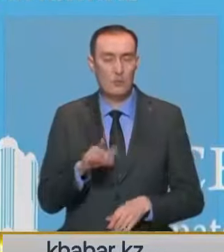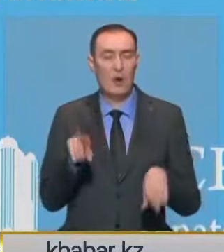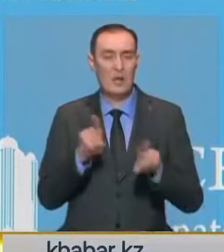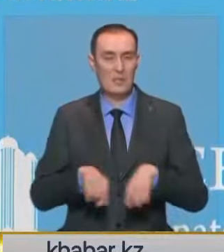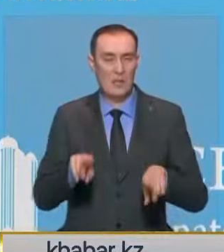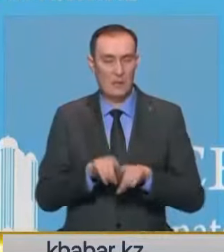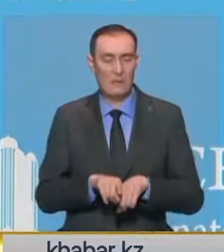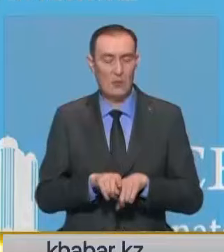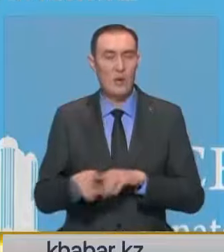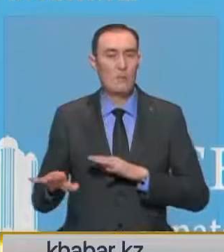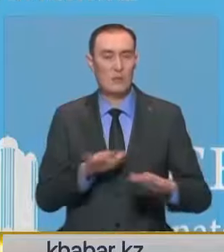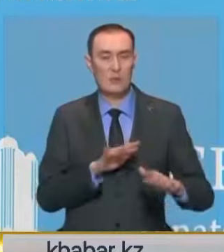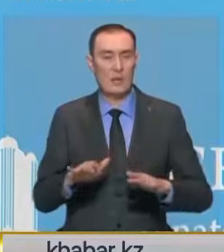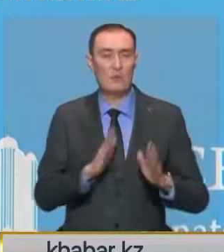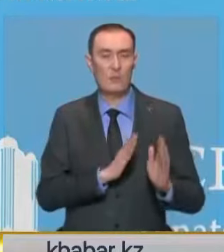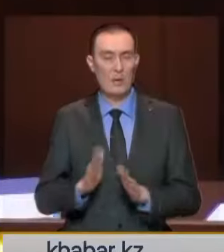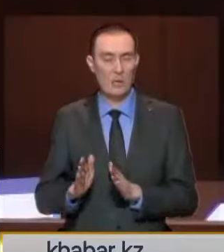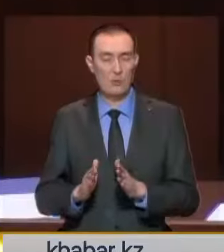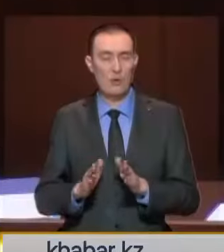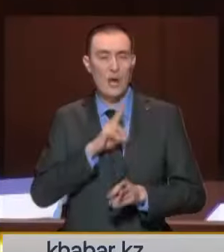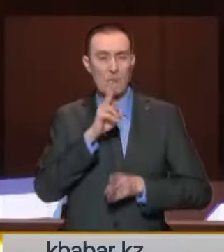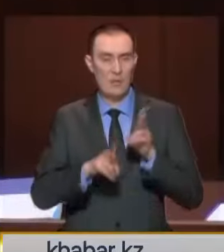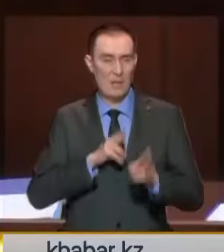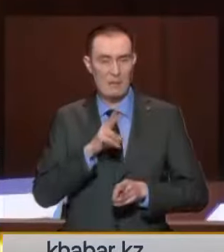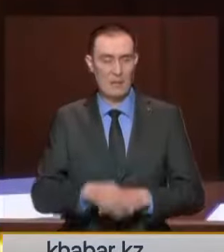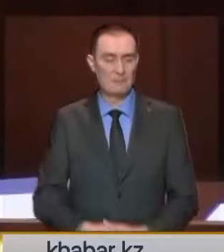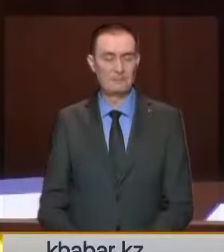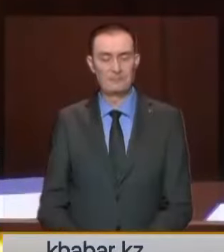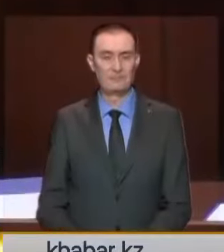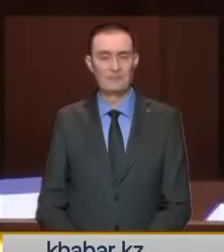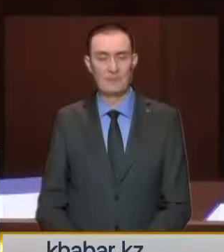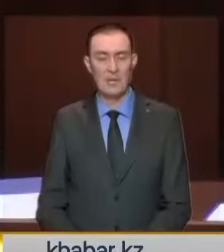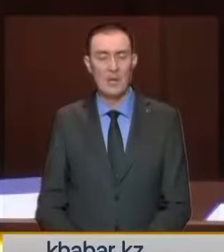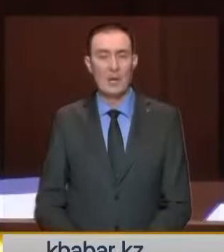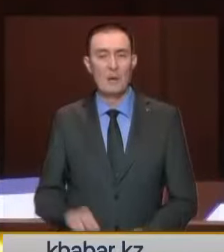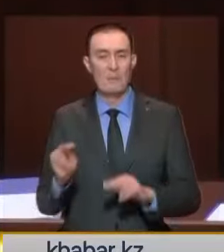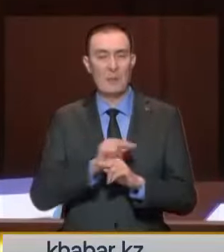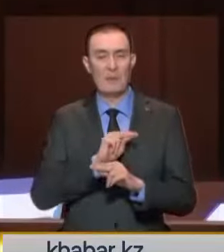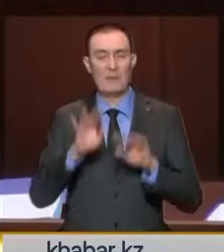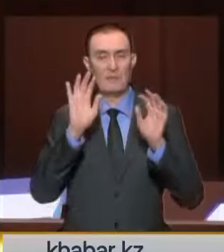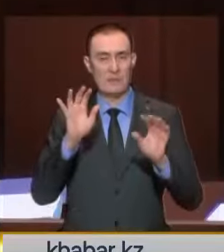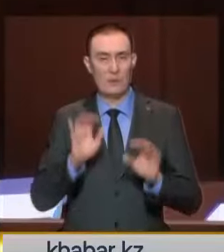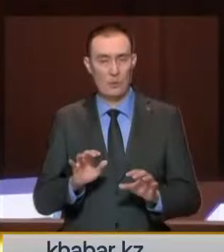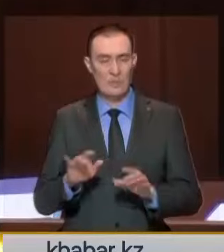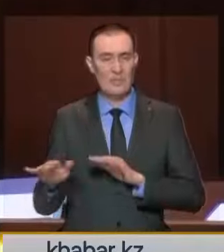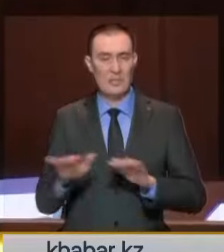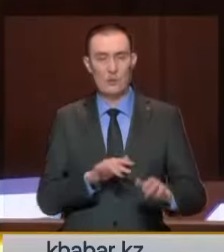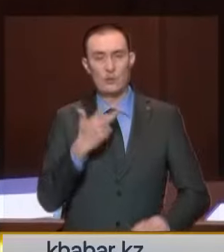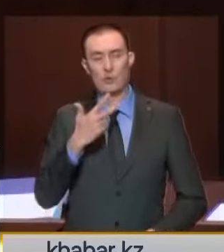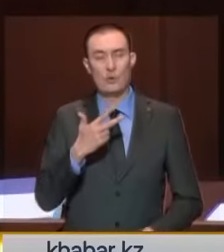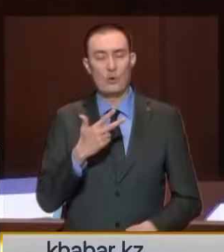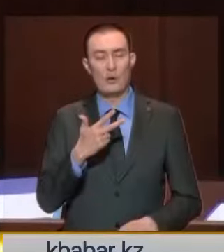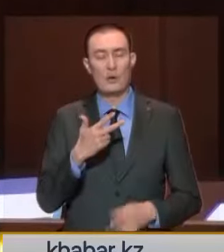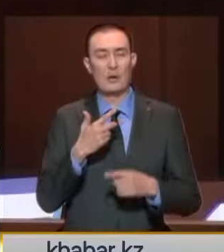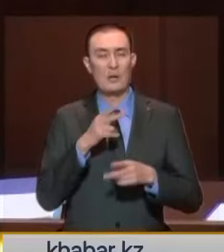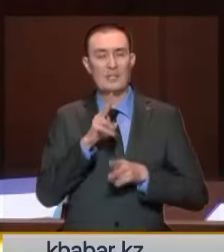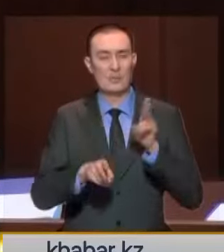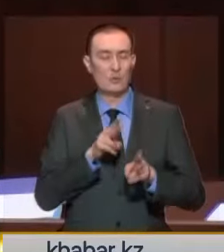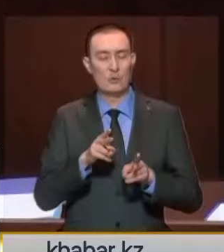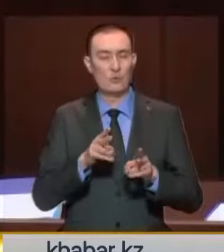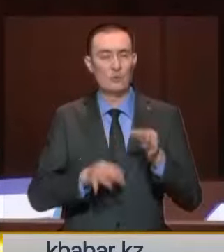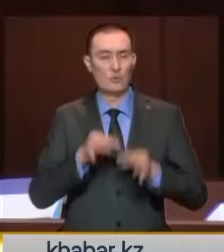одинаковому процессуальному порядку обжалования. Поправки в закон связаны с деятельностью 3 самостоятельных кассационных